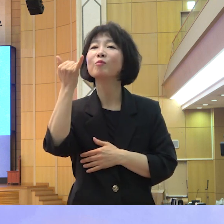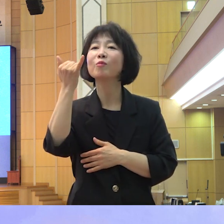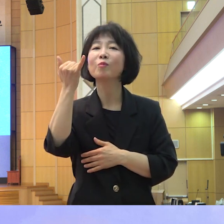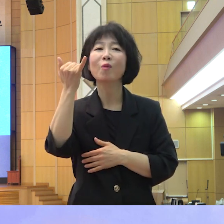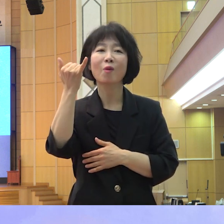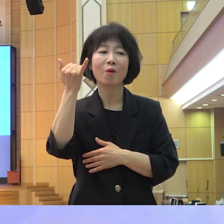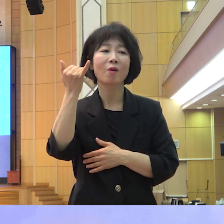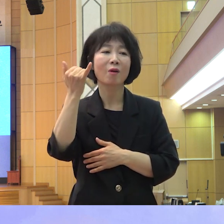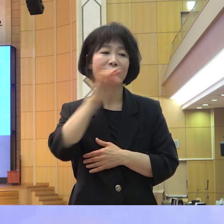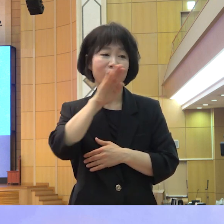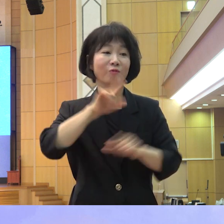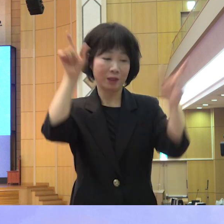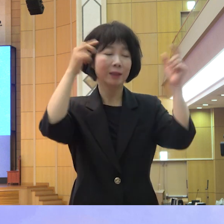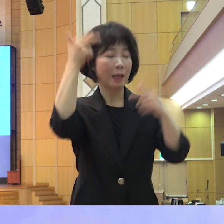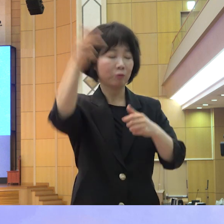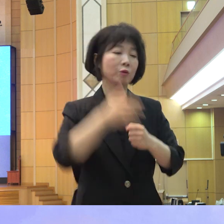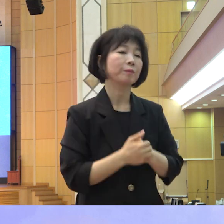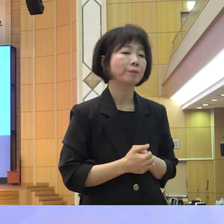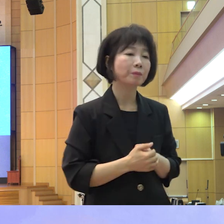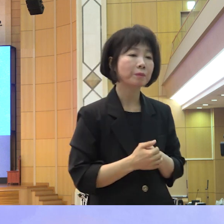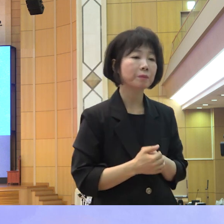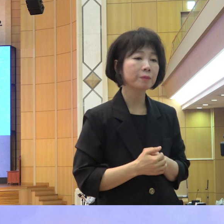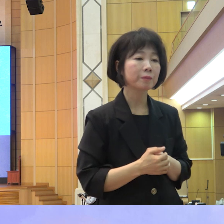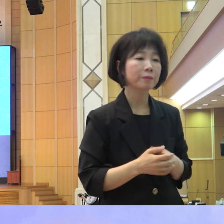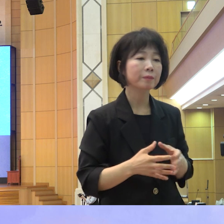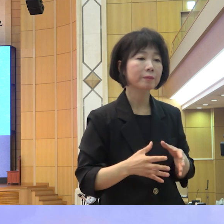차례입니다. 교회에서